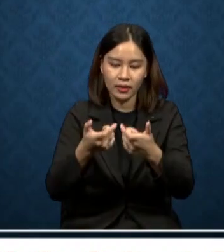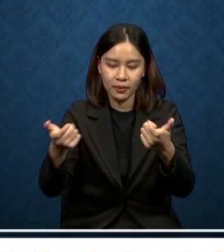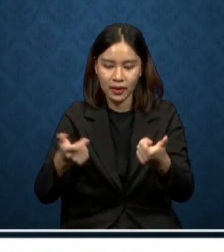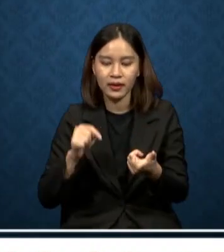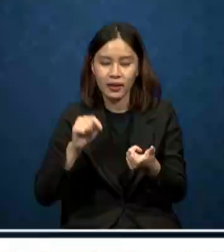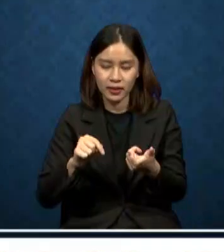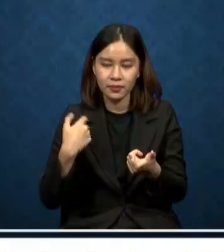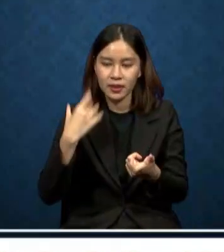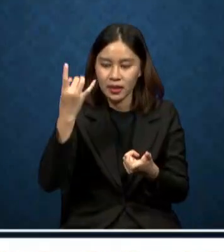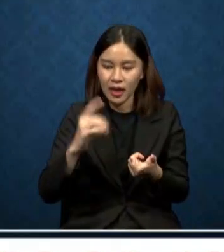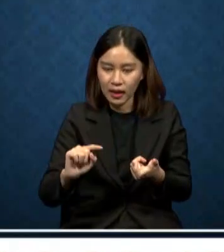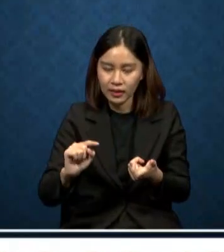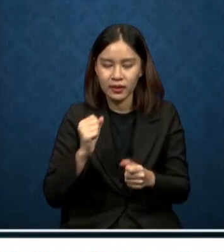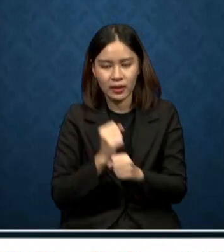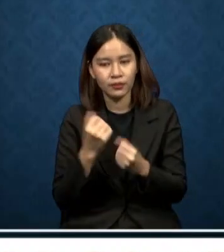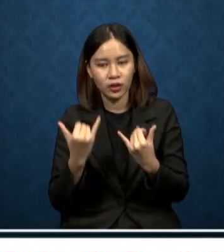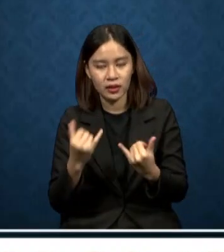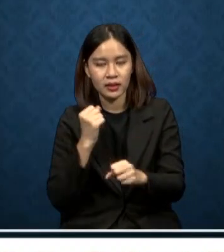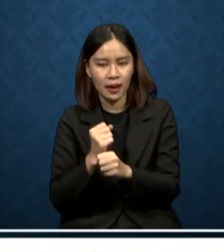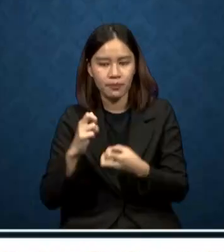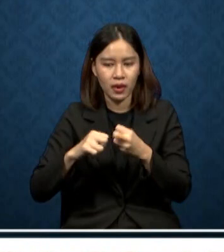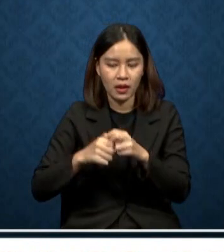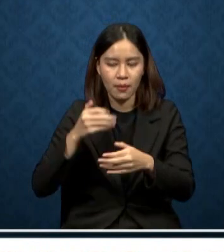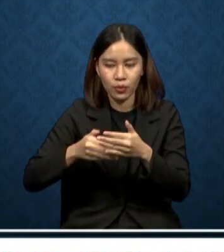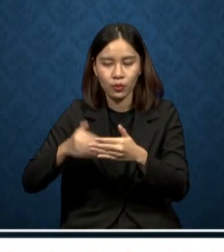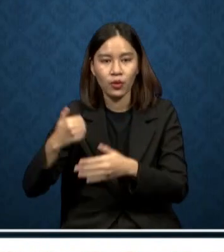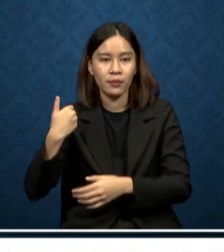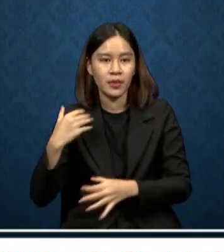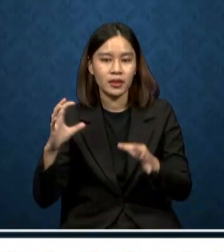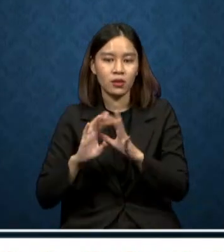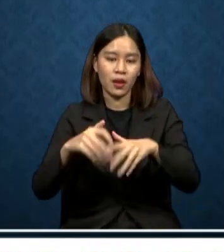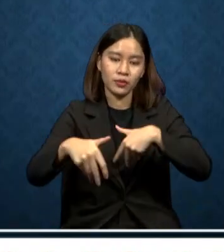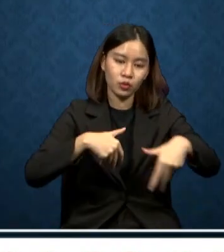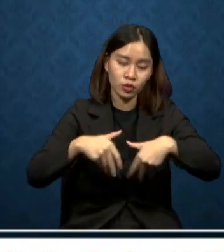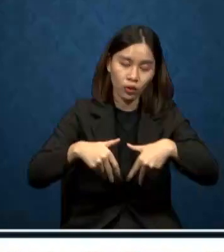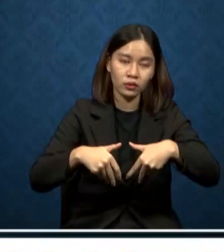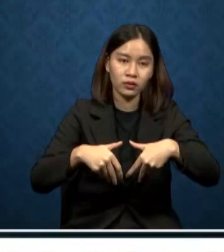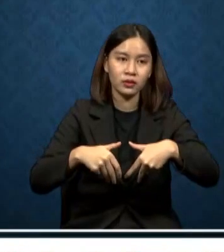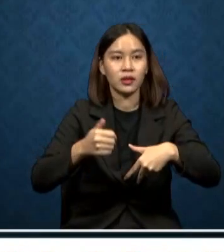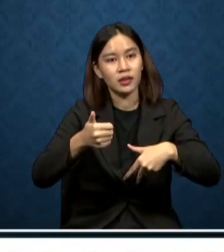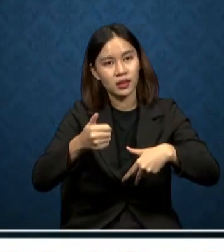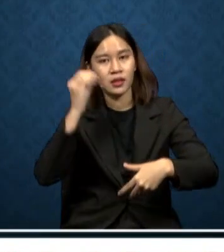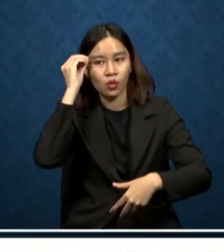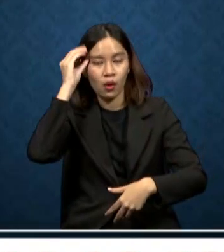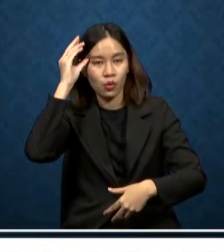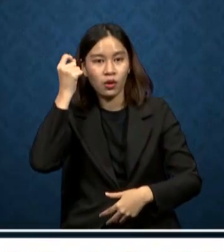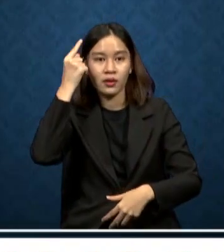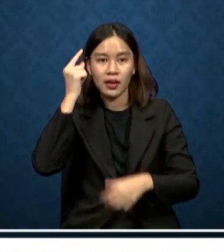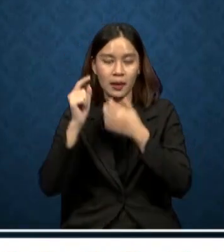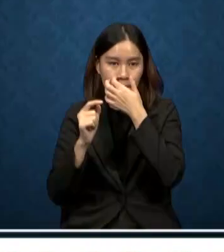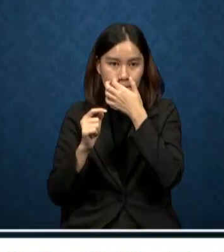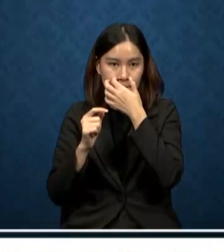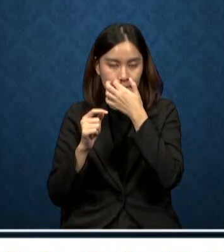ี้มเรื่องอะไรที่ทำ Peg ภรมาชาชนก็ดีในเรองะวามรคามเข้าใจต่...